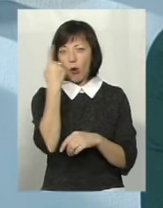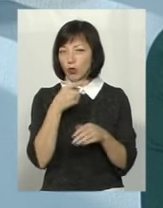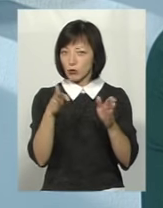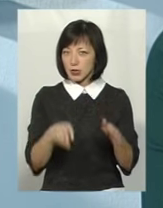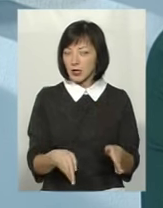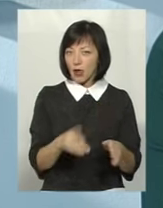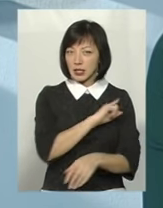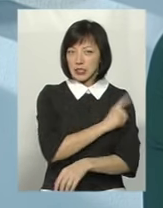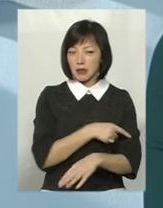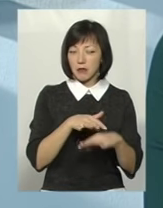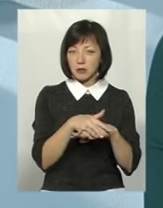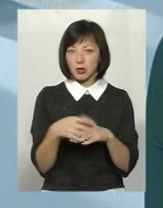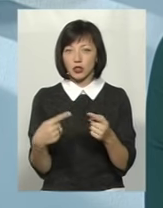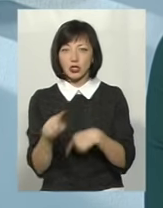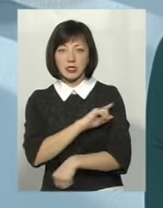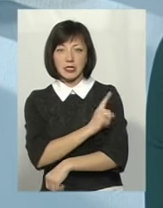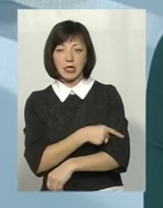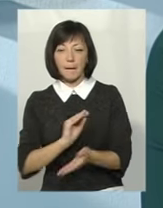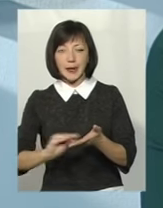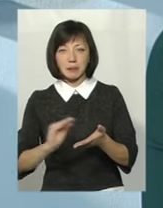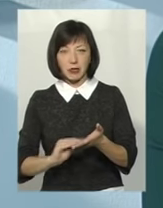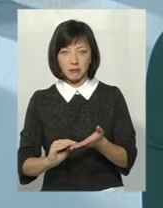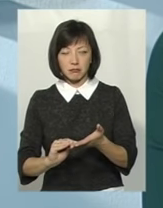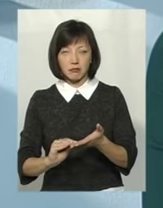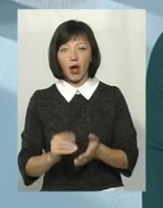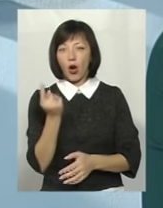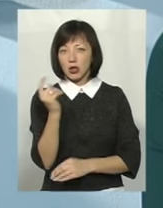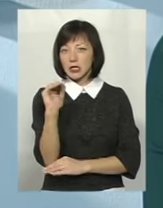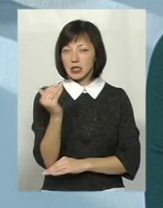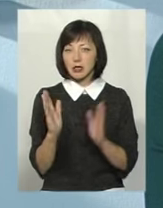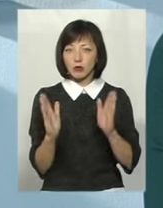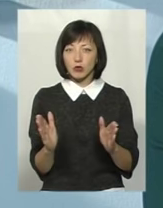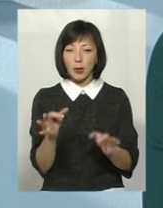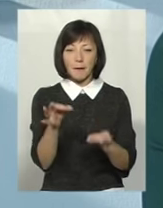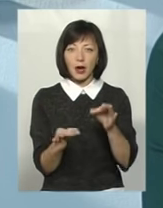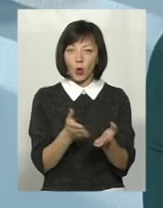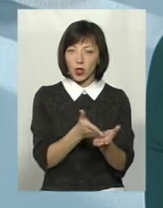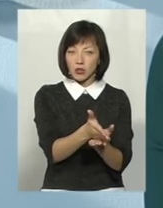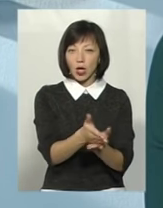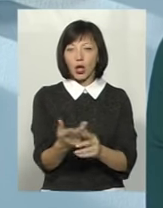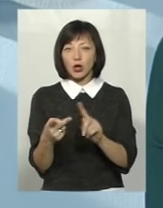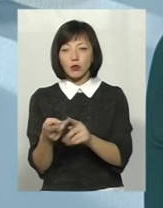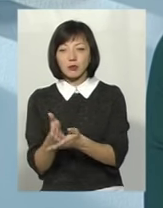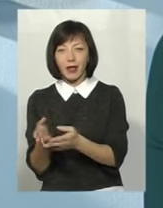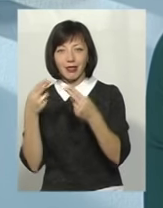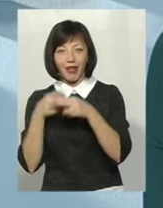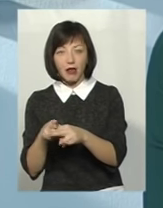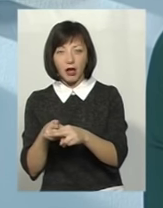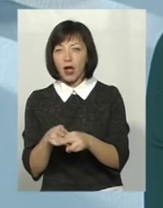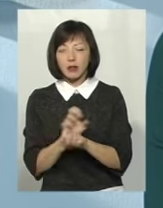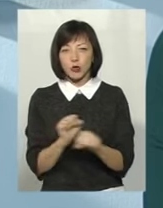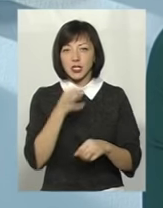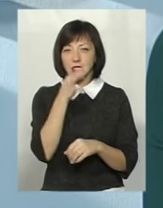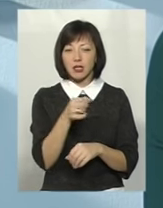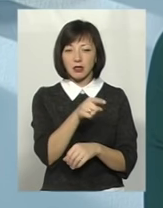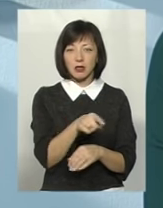Якщо один сильний в математиці, інший сильний в письмі. Одна дитина буде природничою, інша буде техніком. І не можна